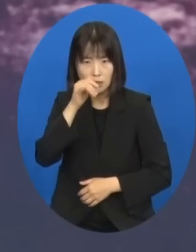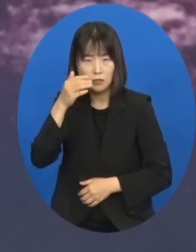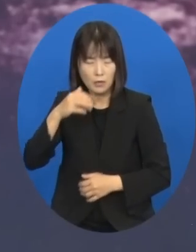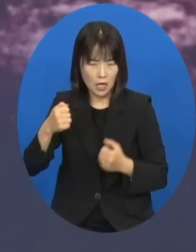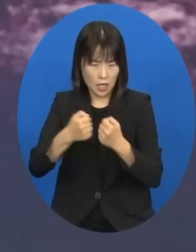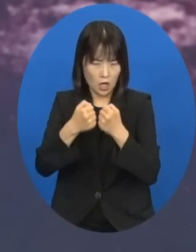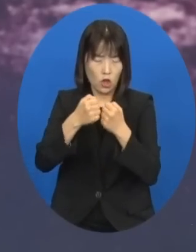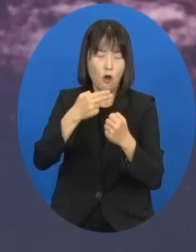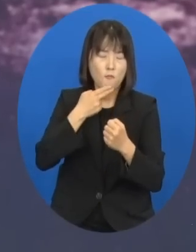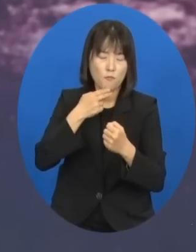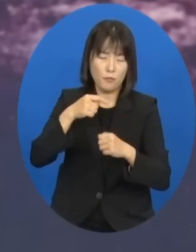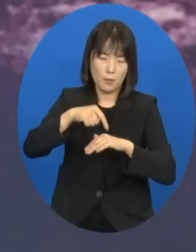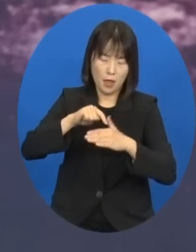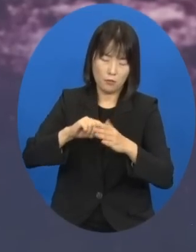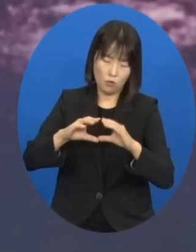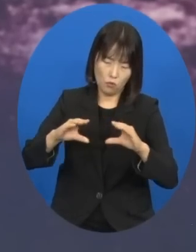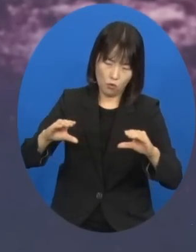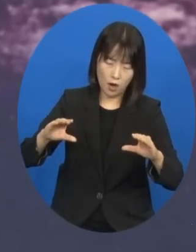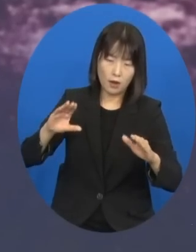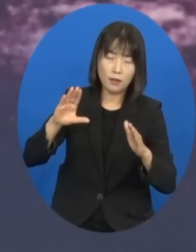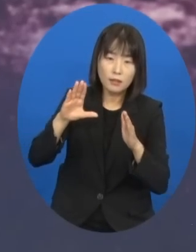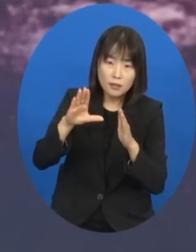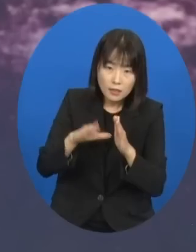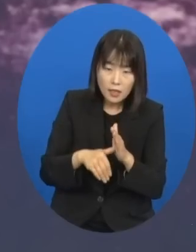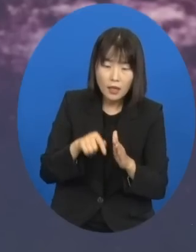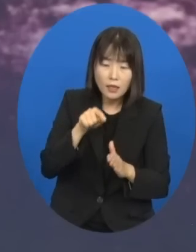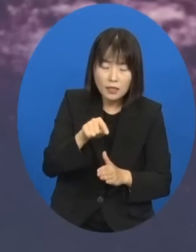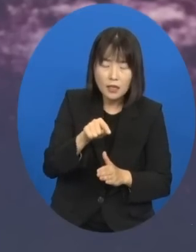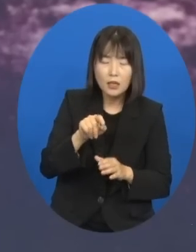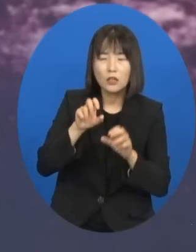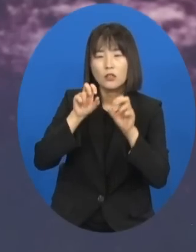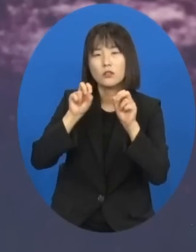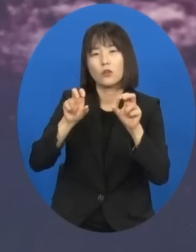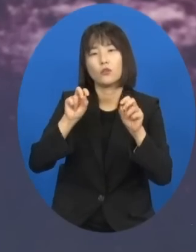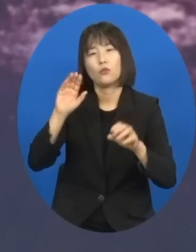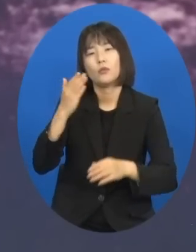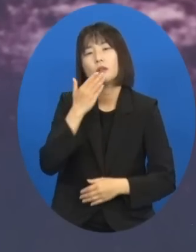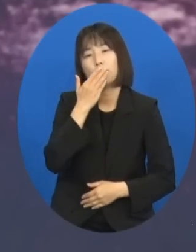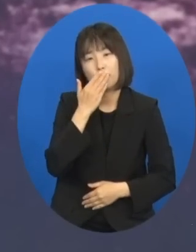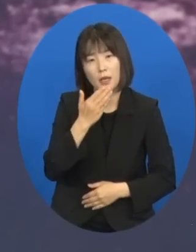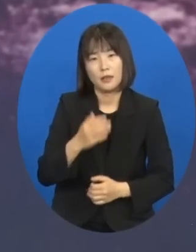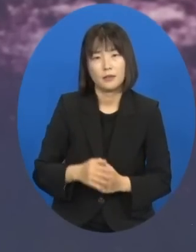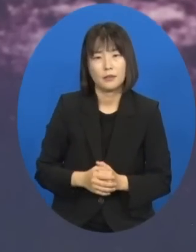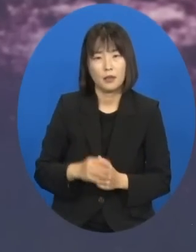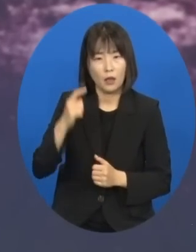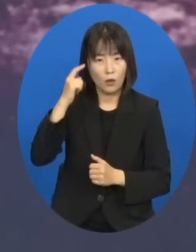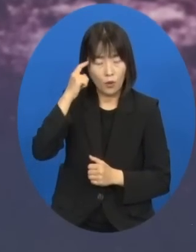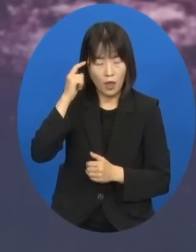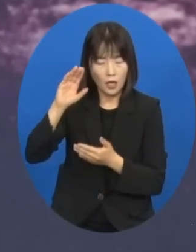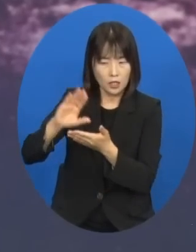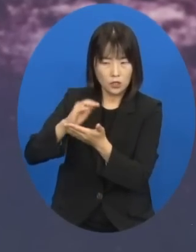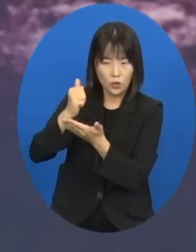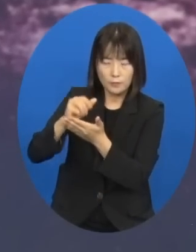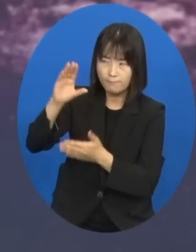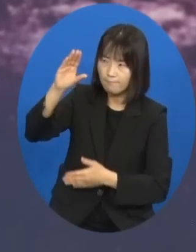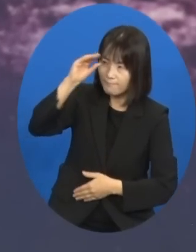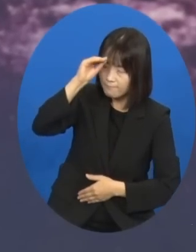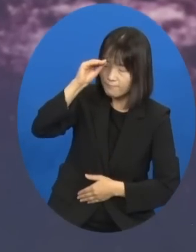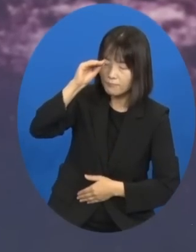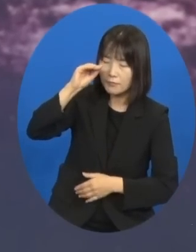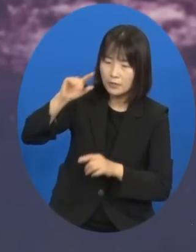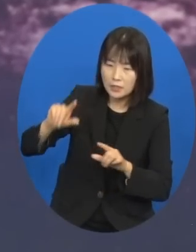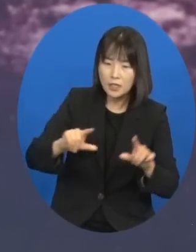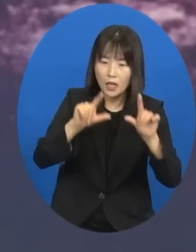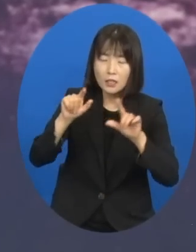그 자체가 뭐가 된다고요? 선교가 될 수 있다는 거예요. 왜냐하면 그리스도를 닮아가는 것이 여러분 선교고요.